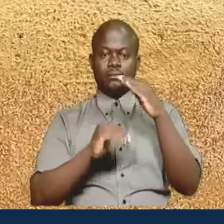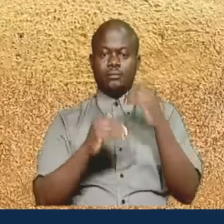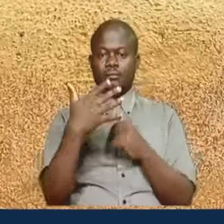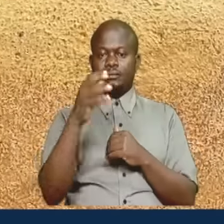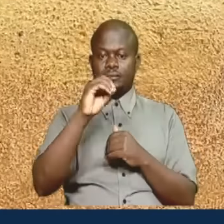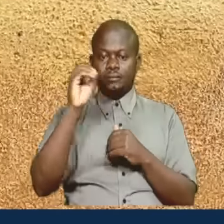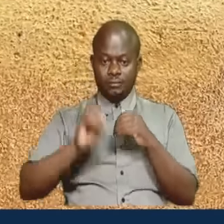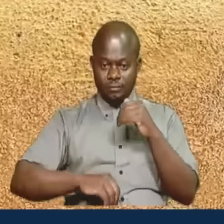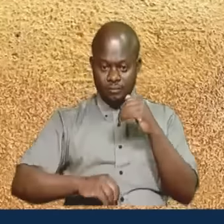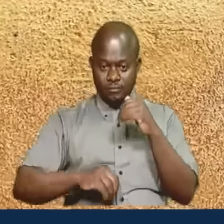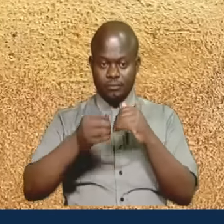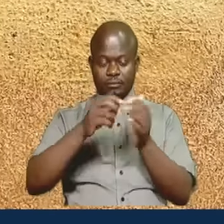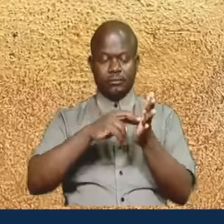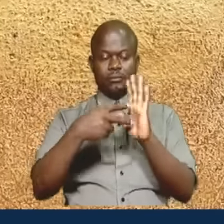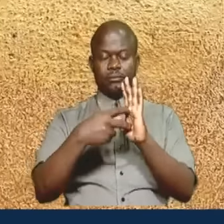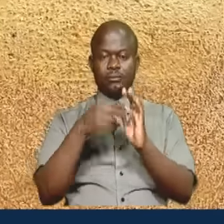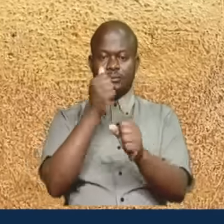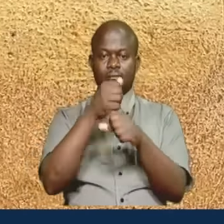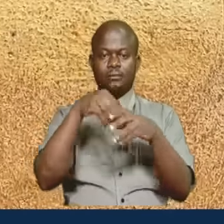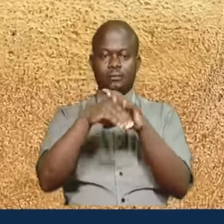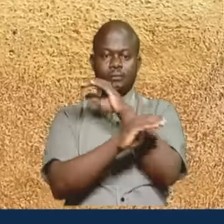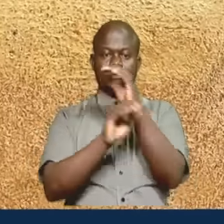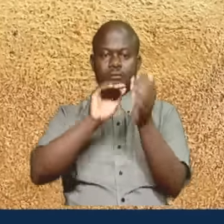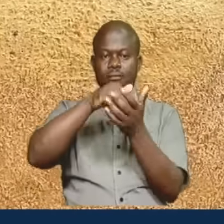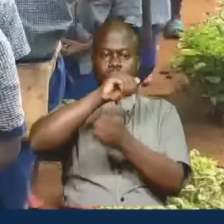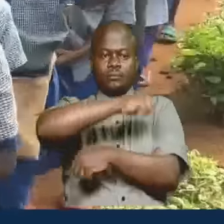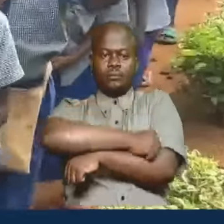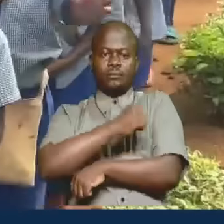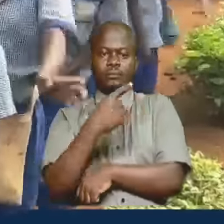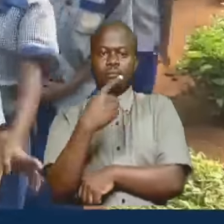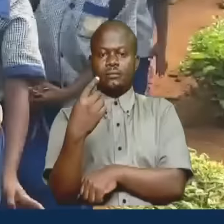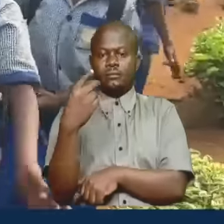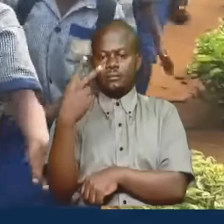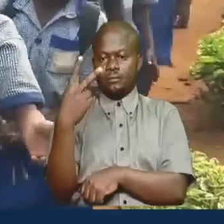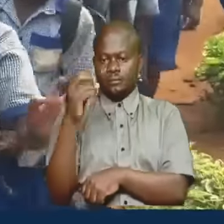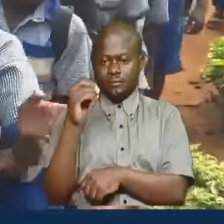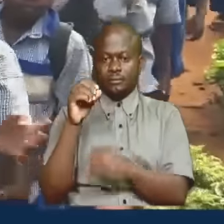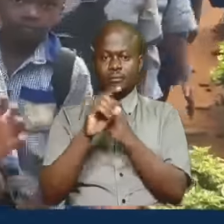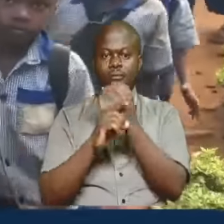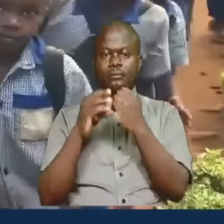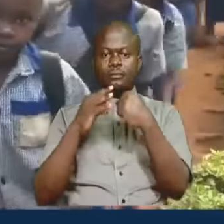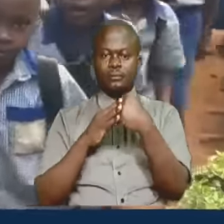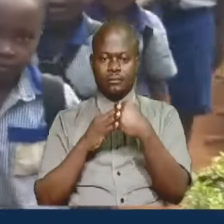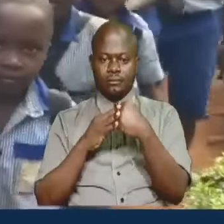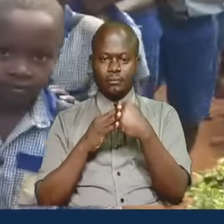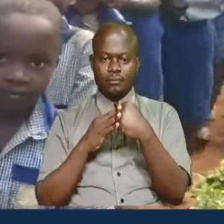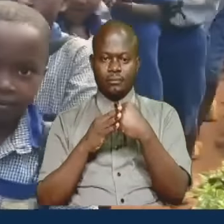50%. Uyu mushinga ukorera mu bigo by'amashuri 120 byo mu turere 8.